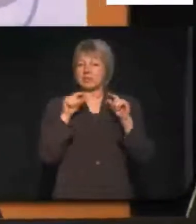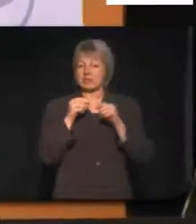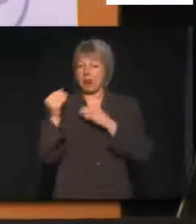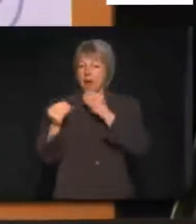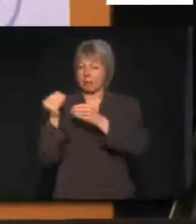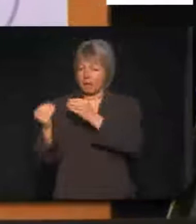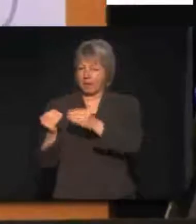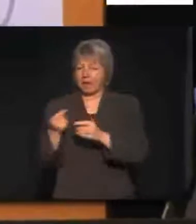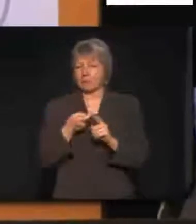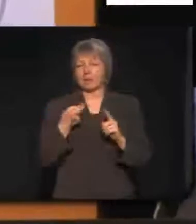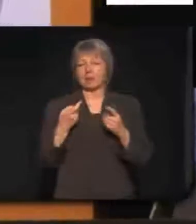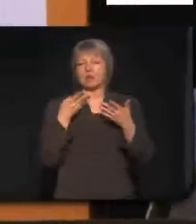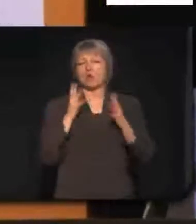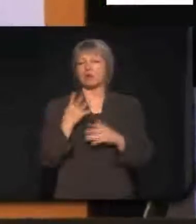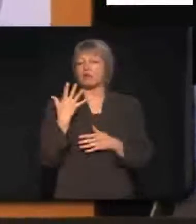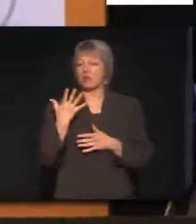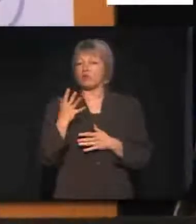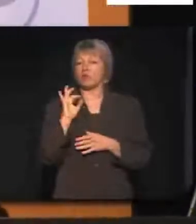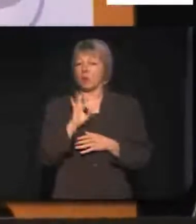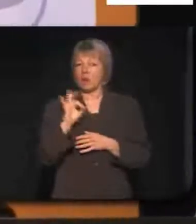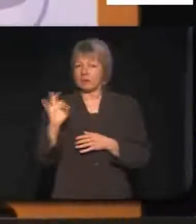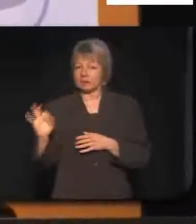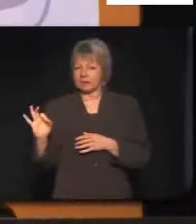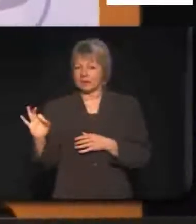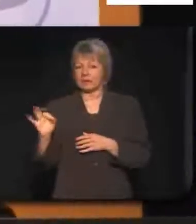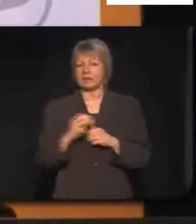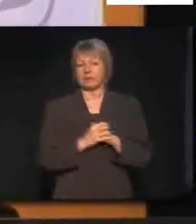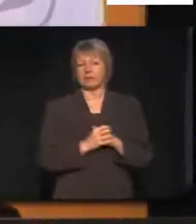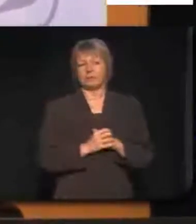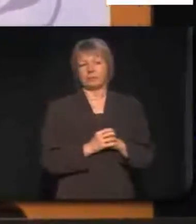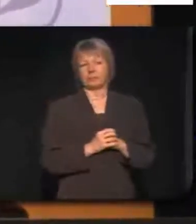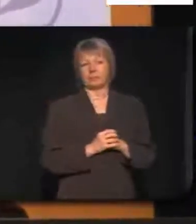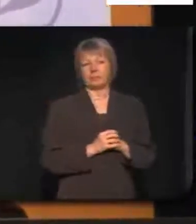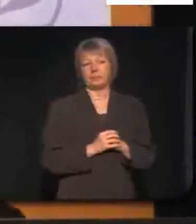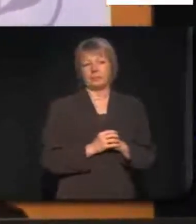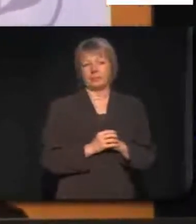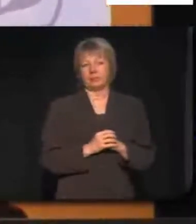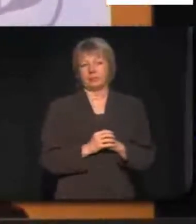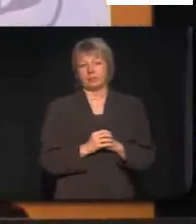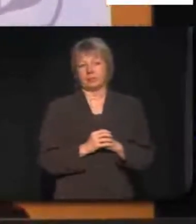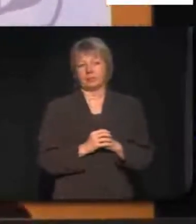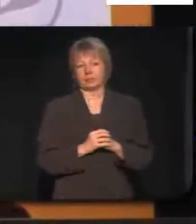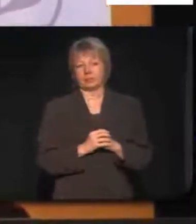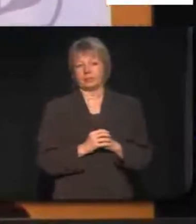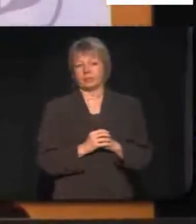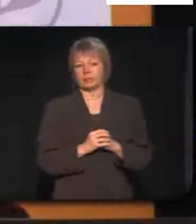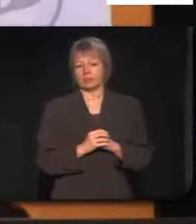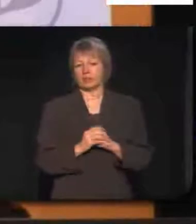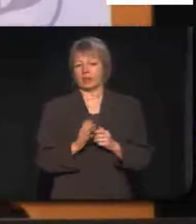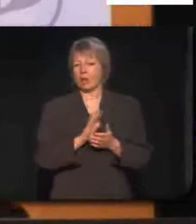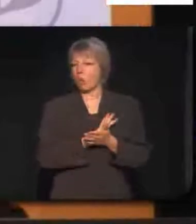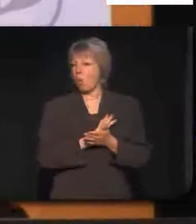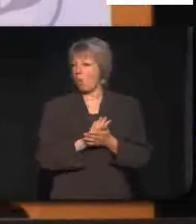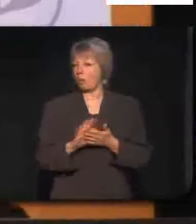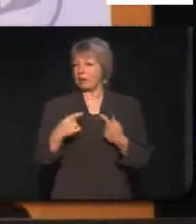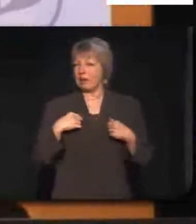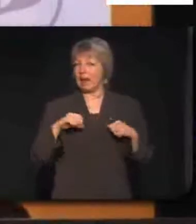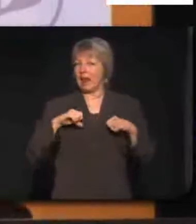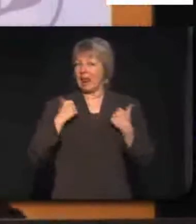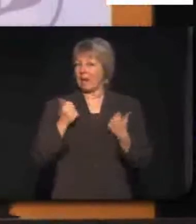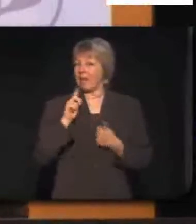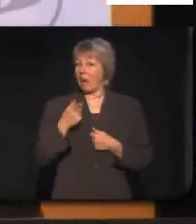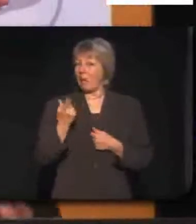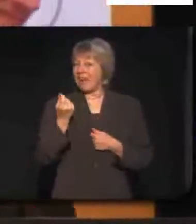davon waren gültig und etwas ist das erste Mal auf diesem Parteitag vorgekommen habe ich noch nie zuvor erlebt Geldscheine vielen